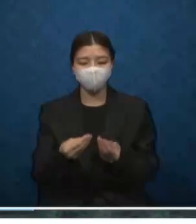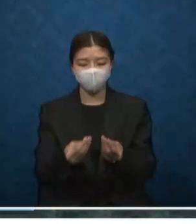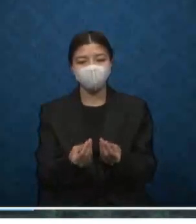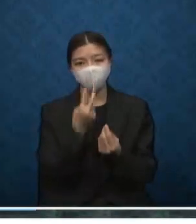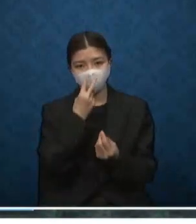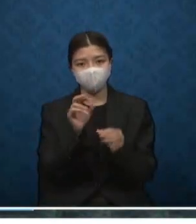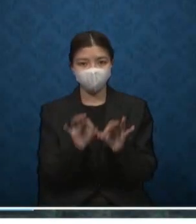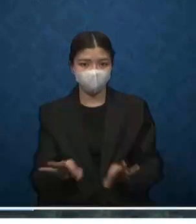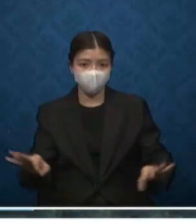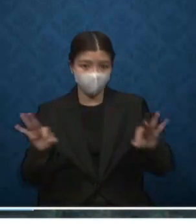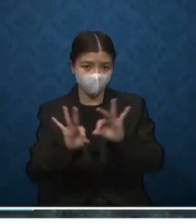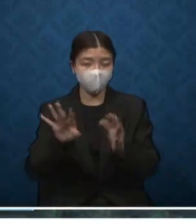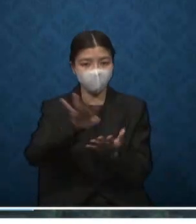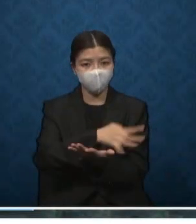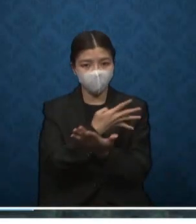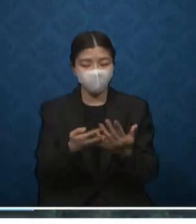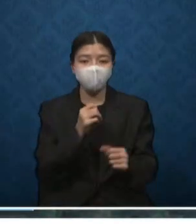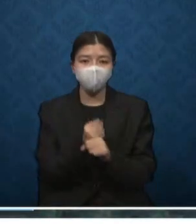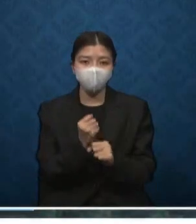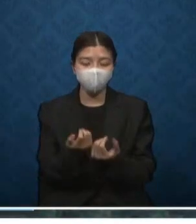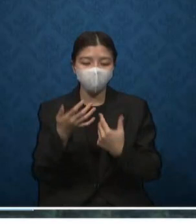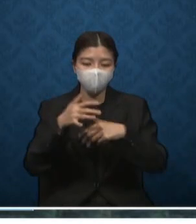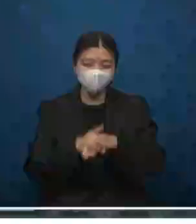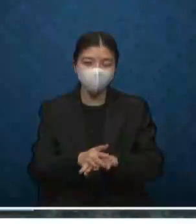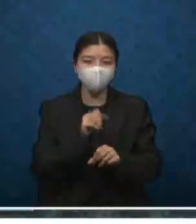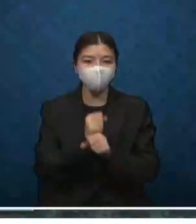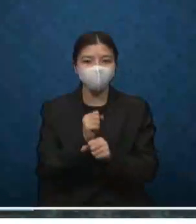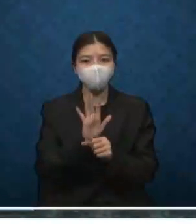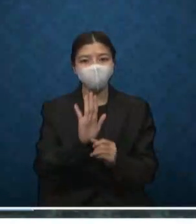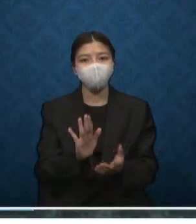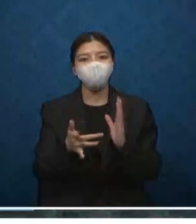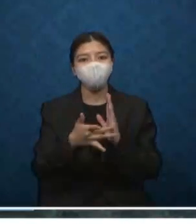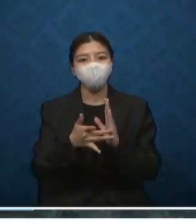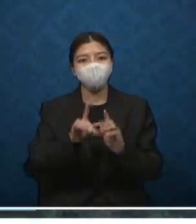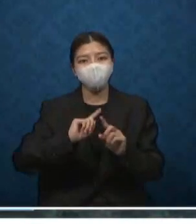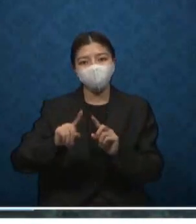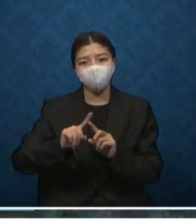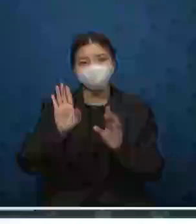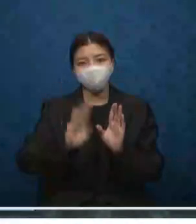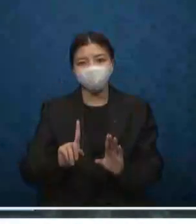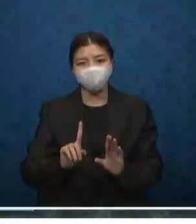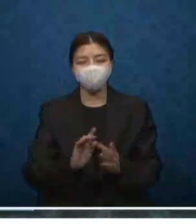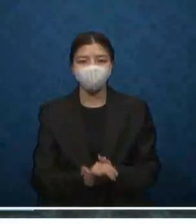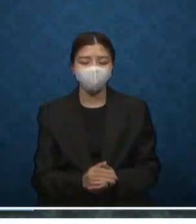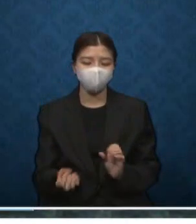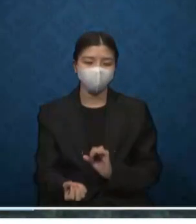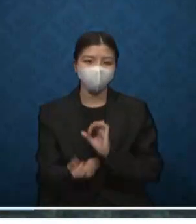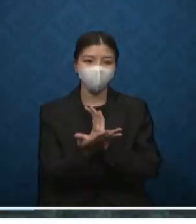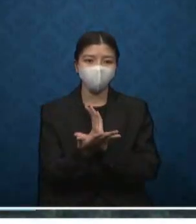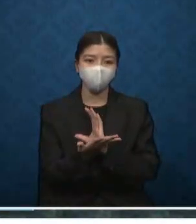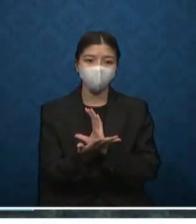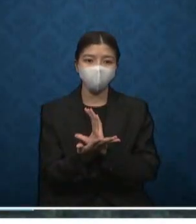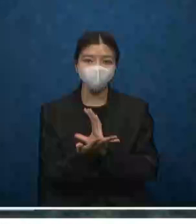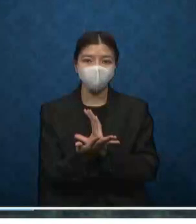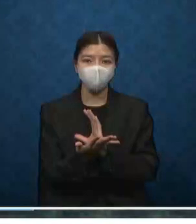ของแผนการปฏิรูปประเทศในส่วนของสื่อสารมวลชนและเทคโนโลยีสารสนเทศอย่างไรมีผลกระทบ